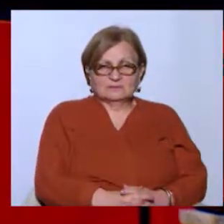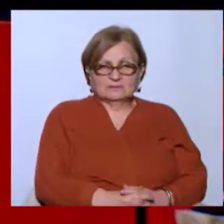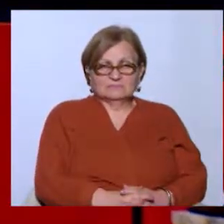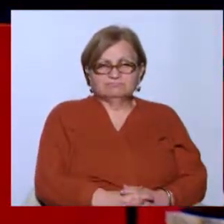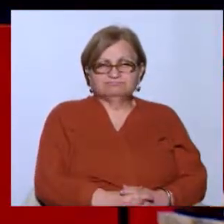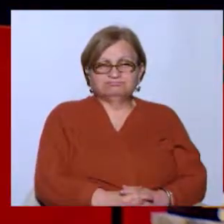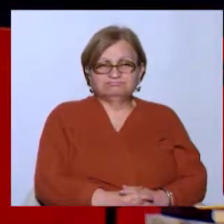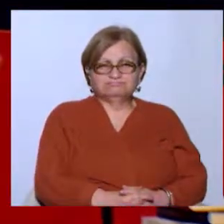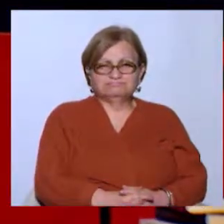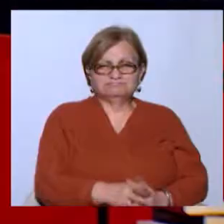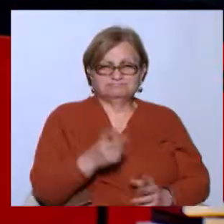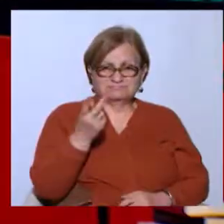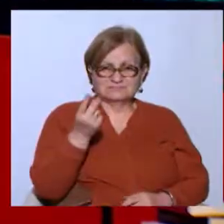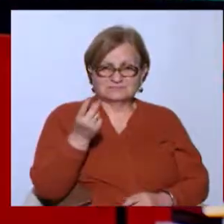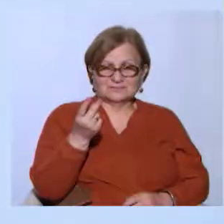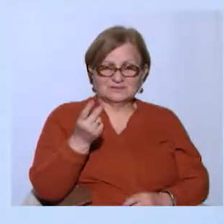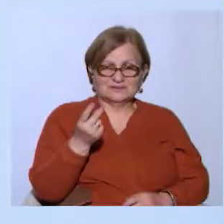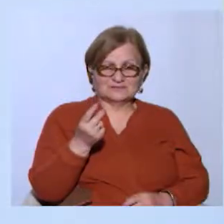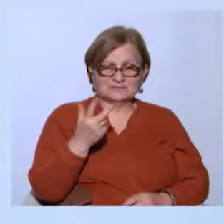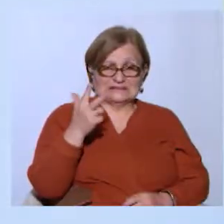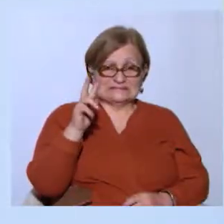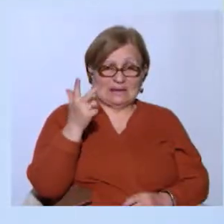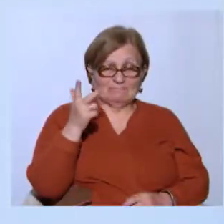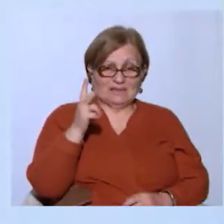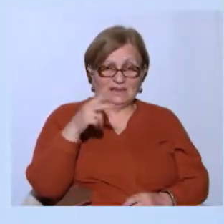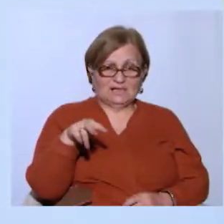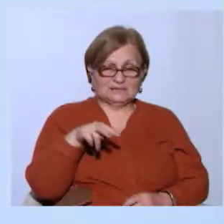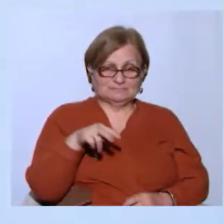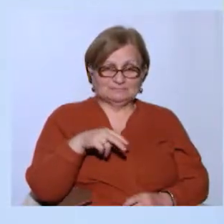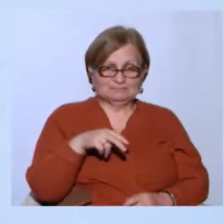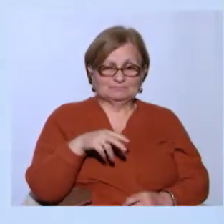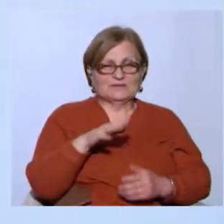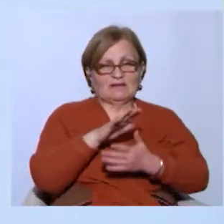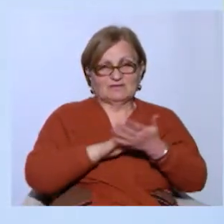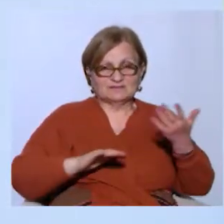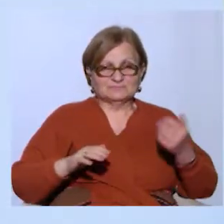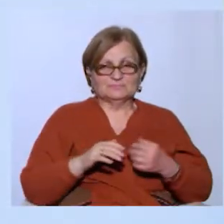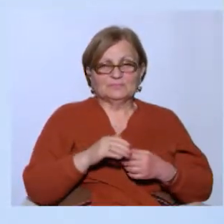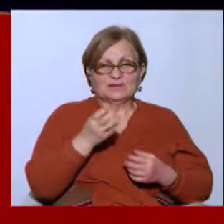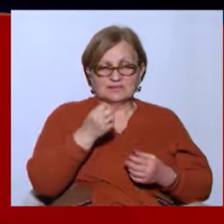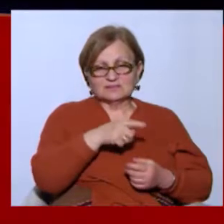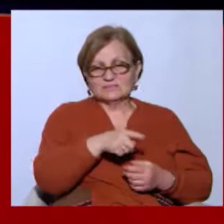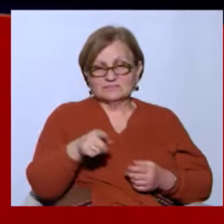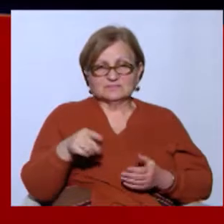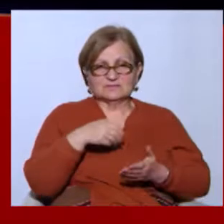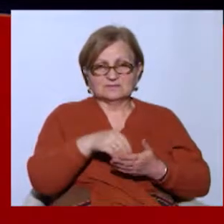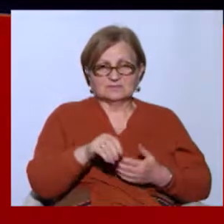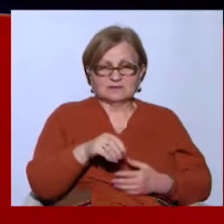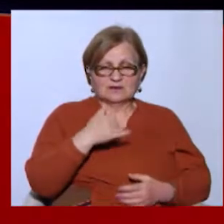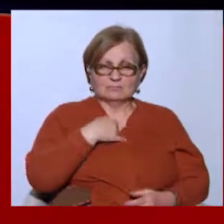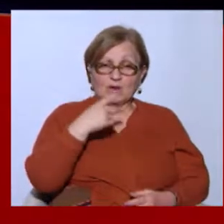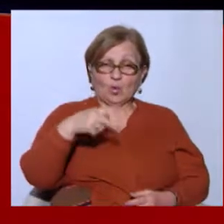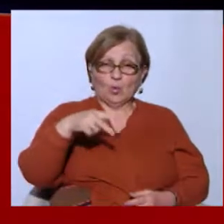ოპა, 3 ლარი. კარგია, შვენიერია. გავაგრძელეთ ყიდვა. უკვე 20 ლარიანი